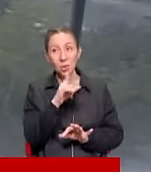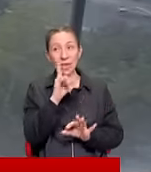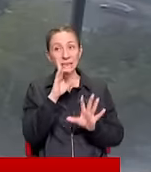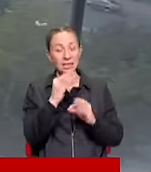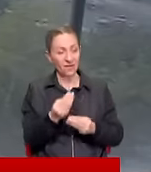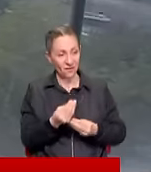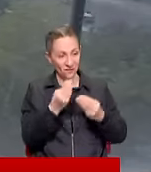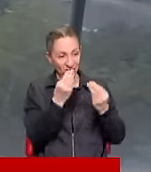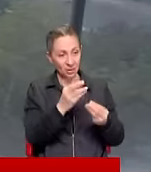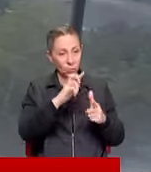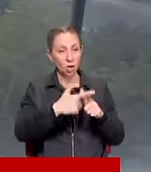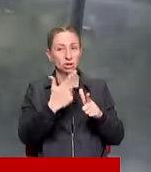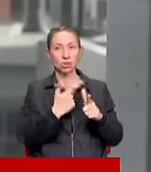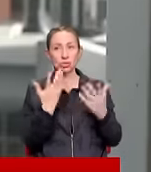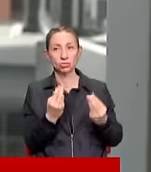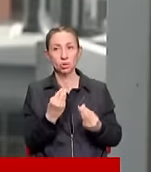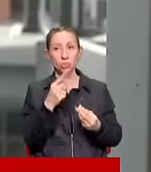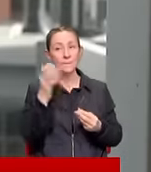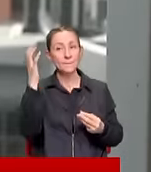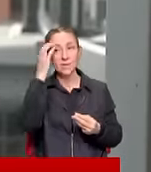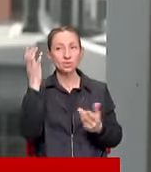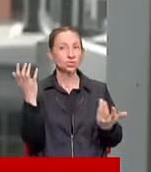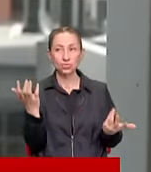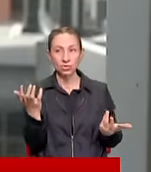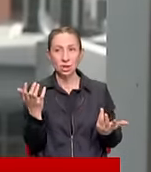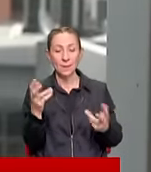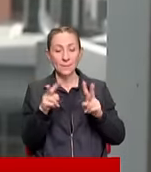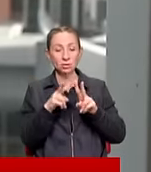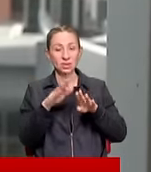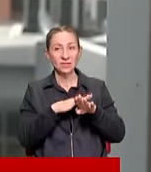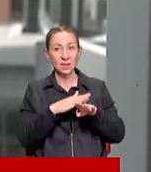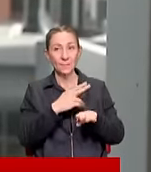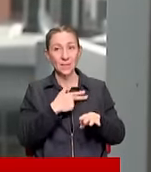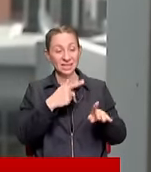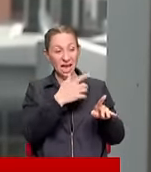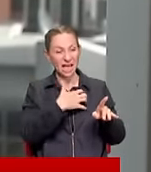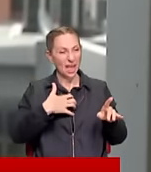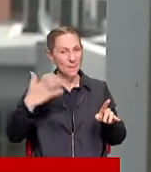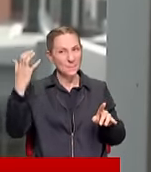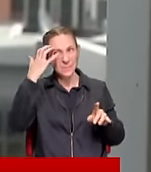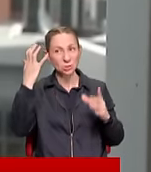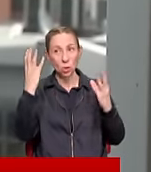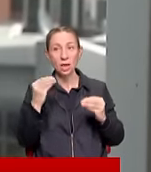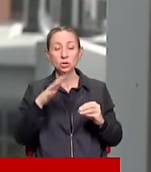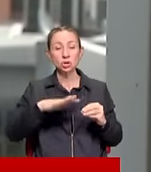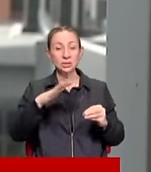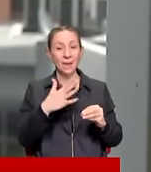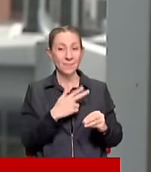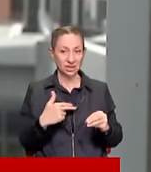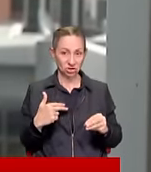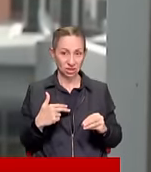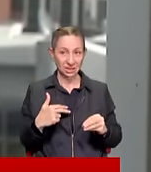insana verildiği projelerimiz olacak. Bunların başında da Mansur Yavaş belediyeciliğin ana ilkesi olan sosyal